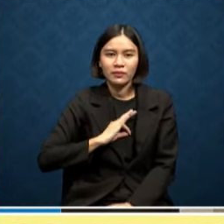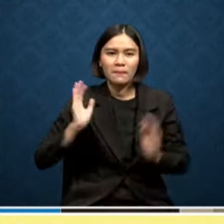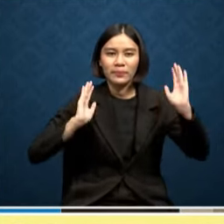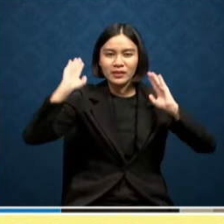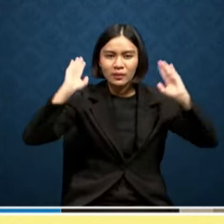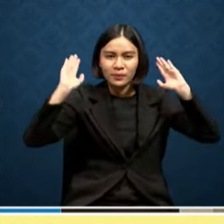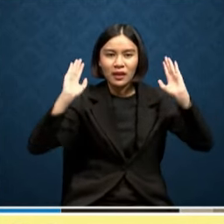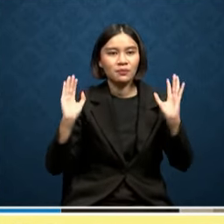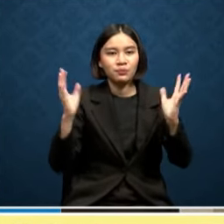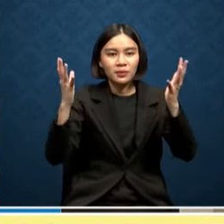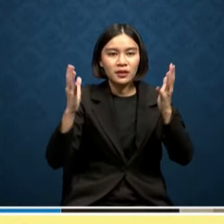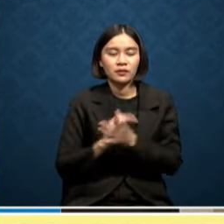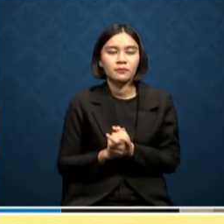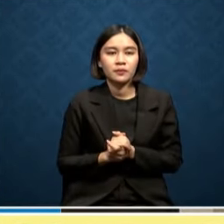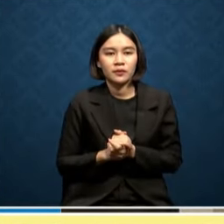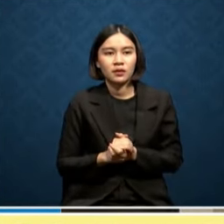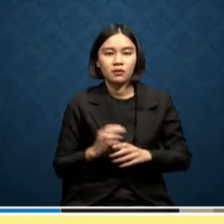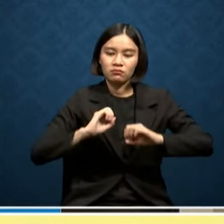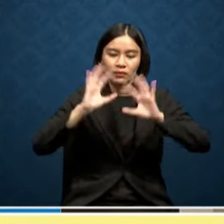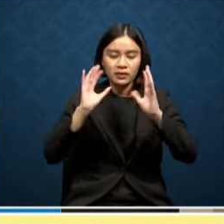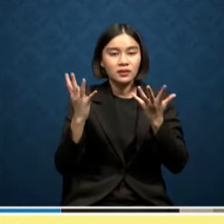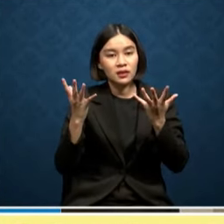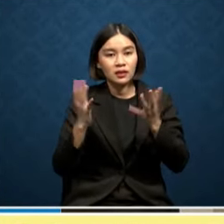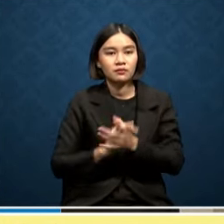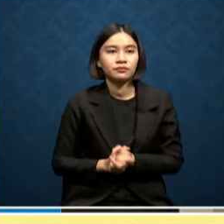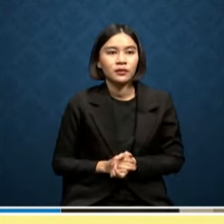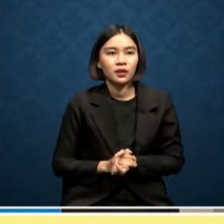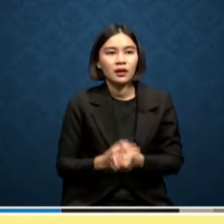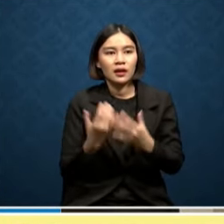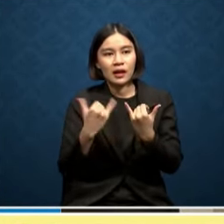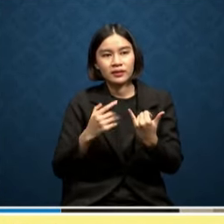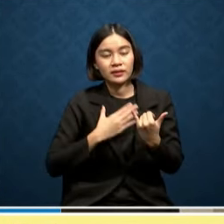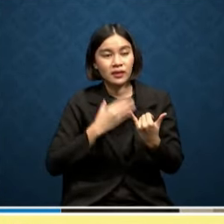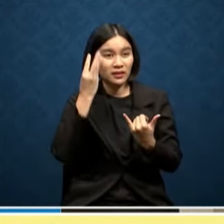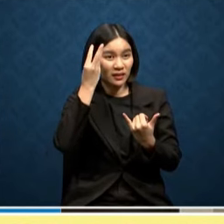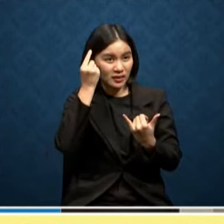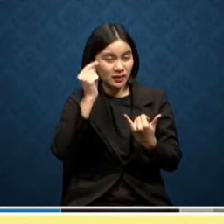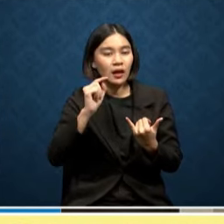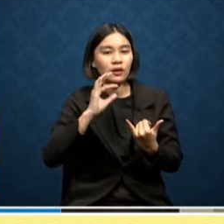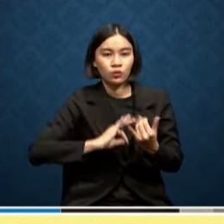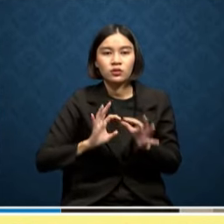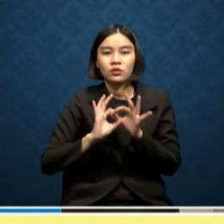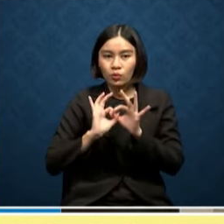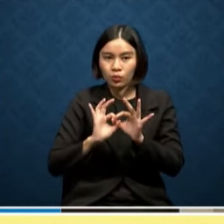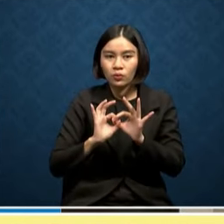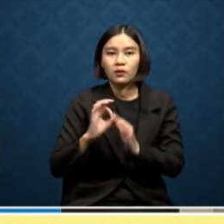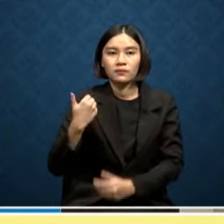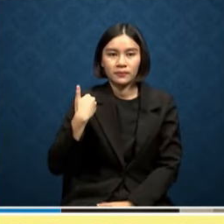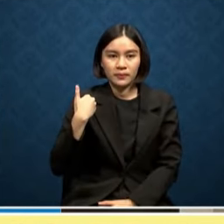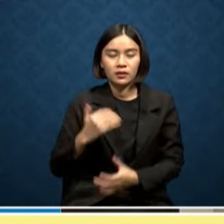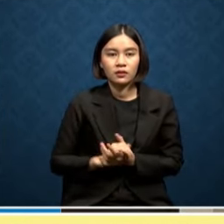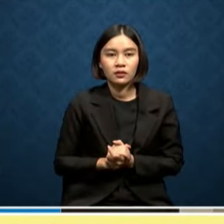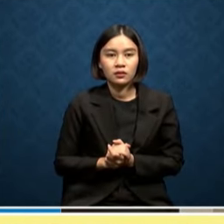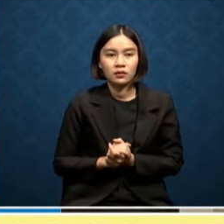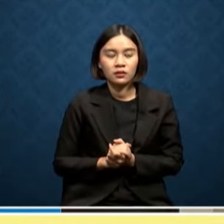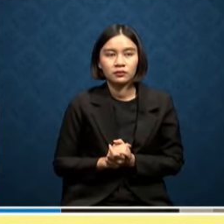ยนะคะความไม่โปร่งใสซึ่งเรื่องนี้ฉันคิดว่าเป็นเรื่องที่น่ากังวลใจอย่างยิ่งนะคะแล้วก็